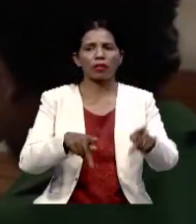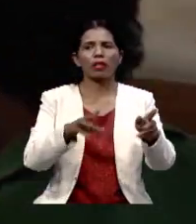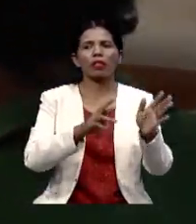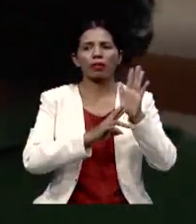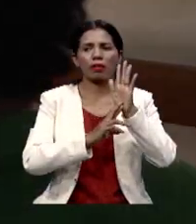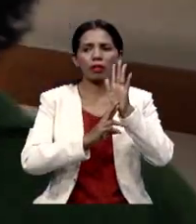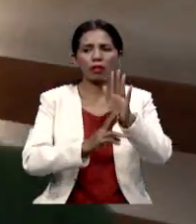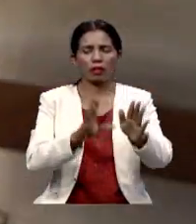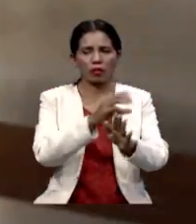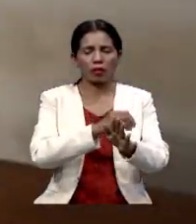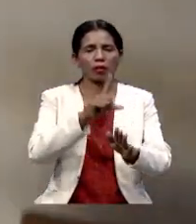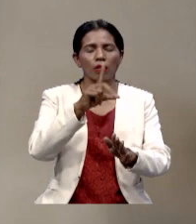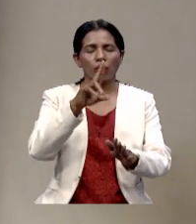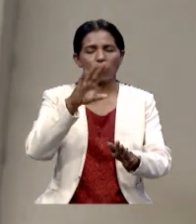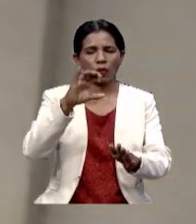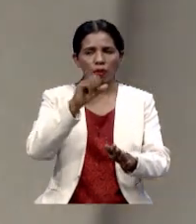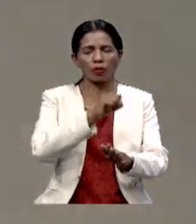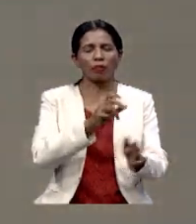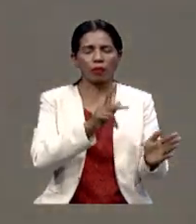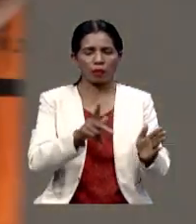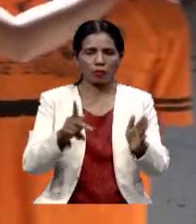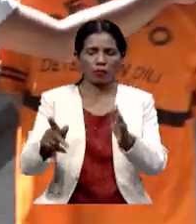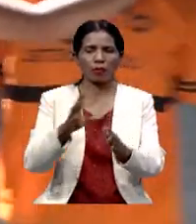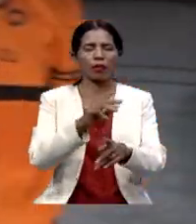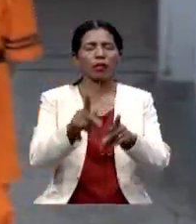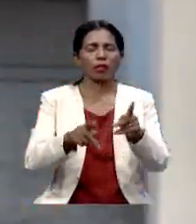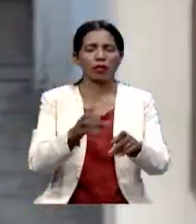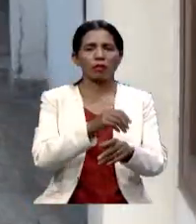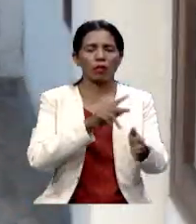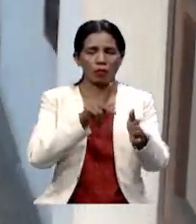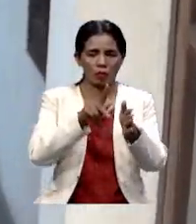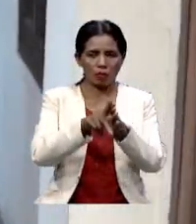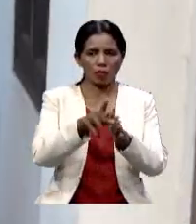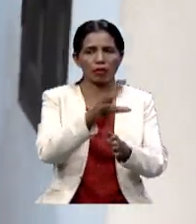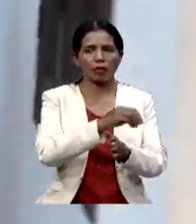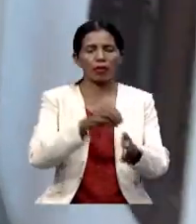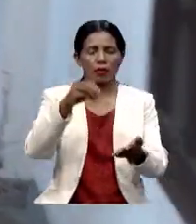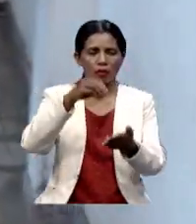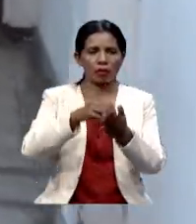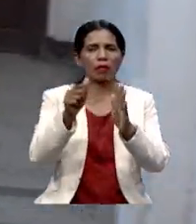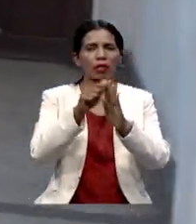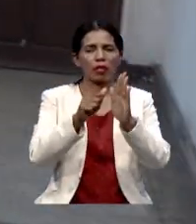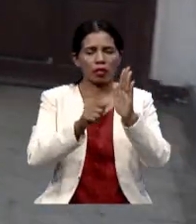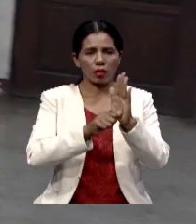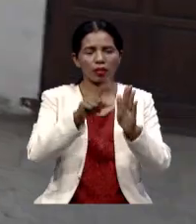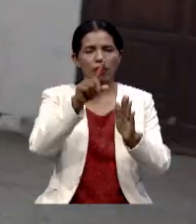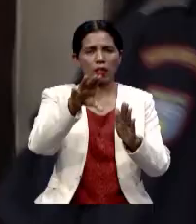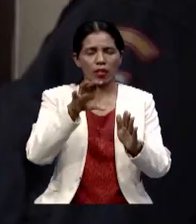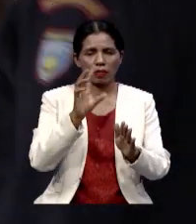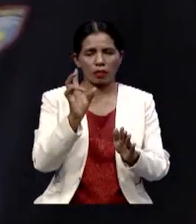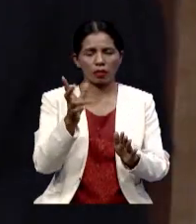Luiz Hernani Rangel, promove arguido o crime homicídio simples, nebe previsto em artigo atos ida tolunul